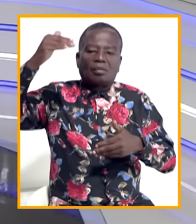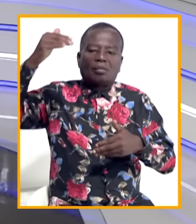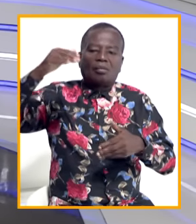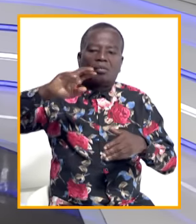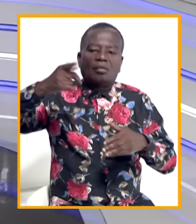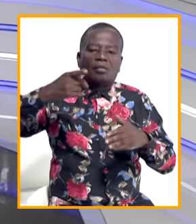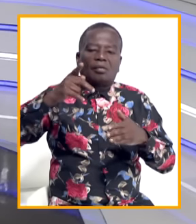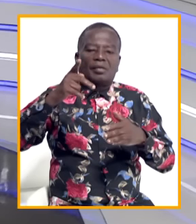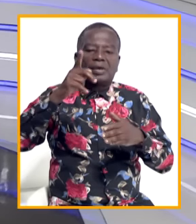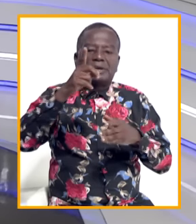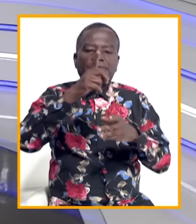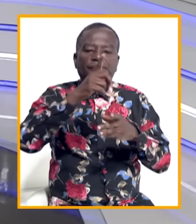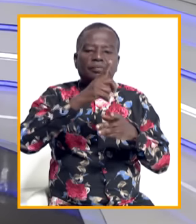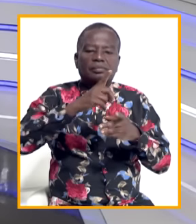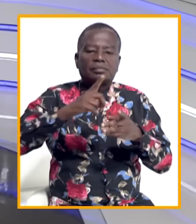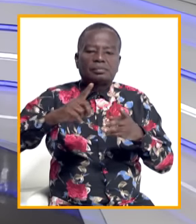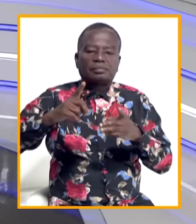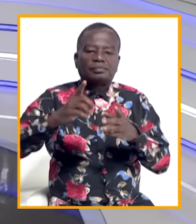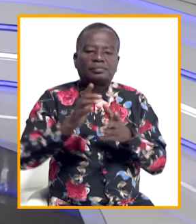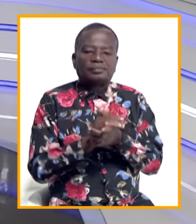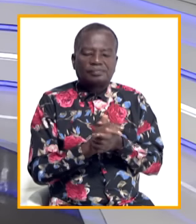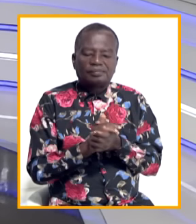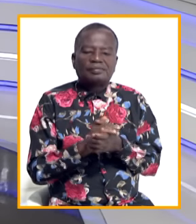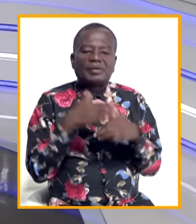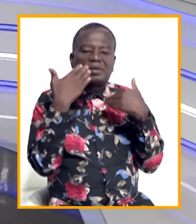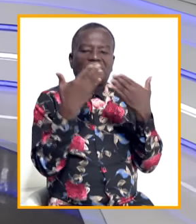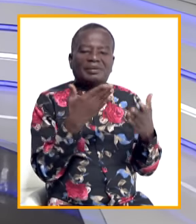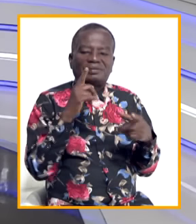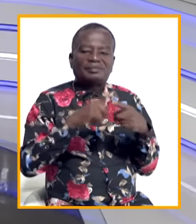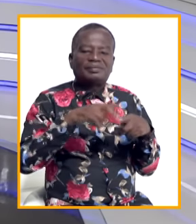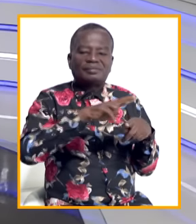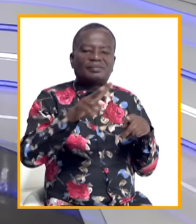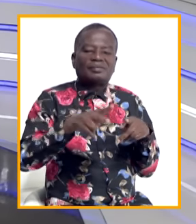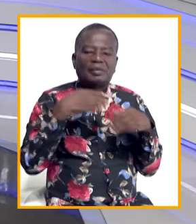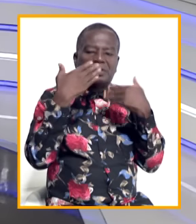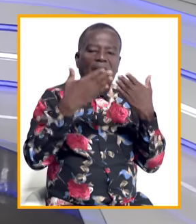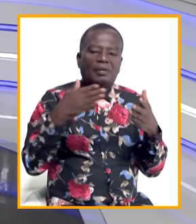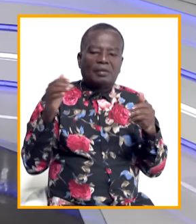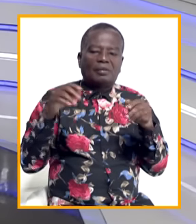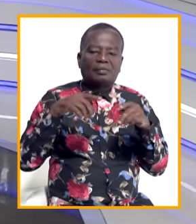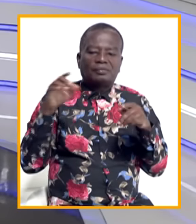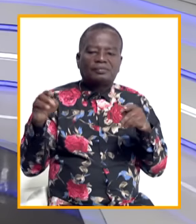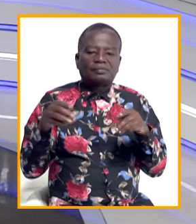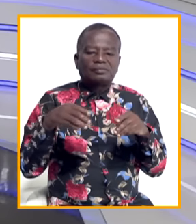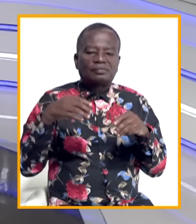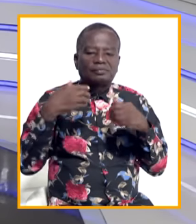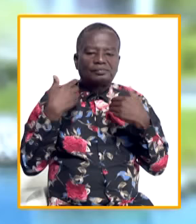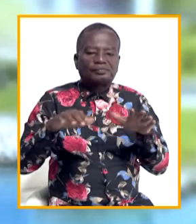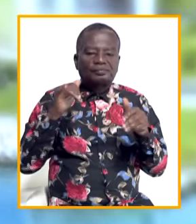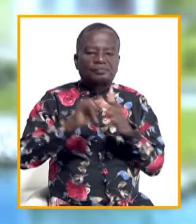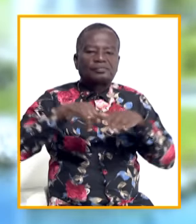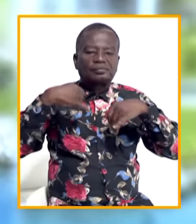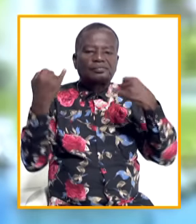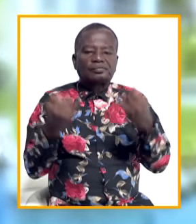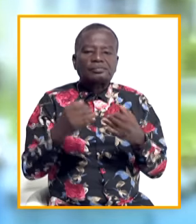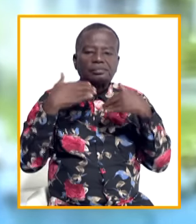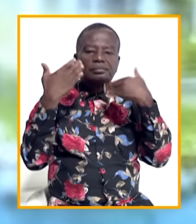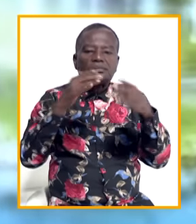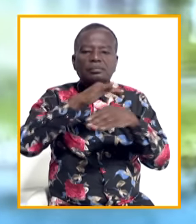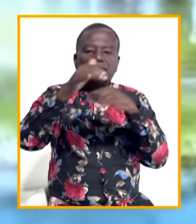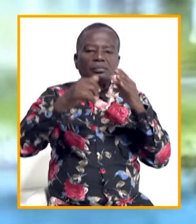pour justement titiller la SEC Mimosa. Pourquoi pas. Merci à vous Samuel Mech. Merci beaucoup. Merci d'être passé. Voilà, c'est ici que prend fin ce journal.